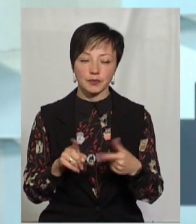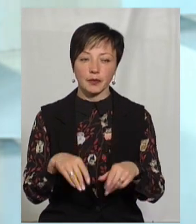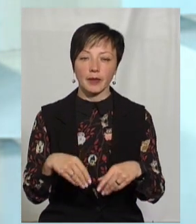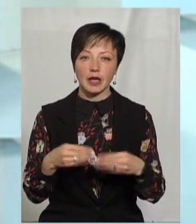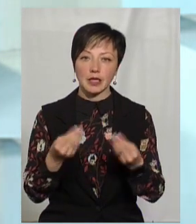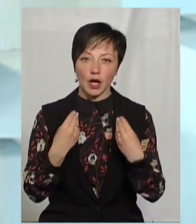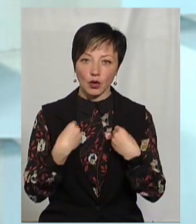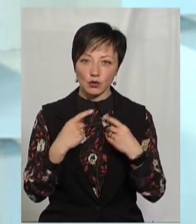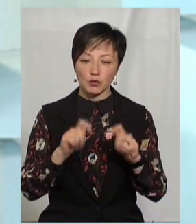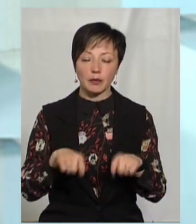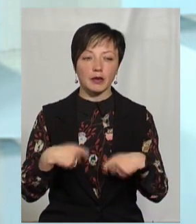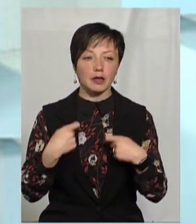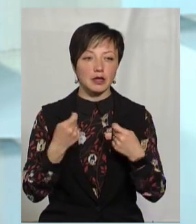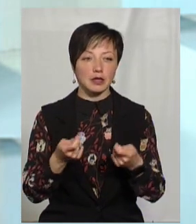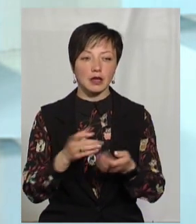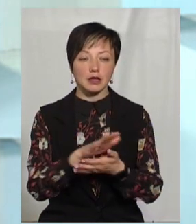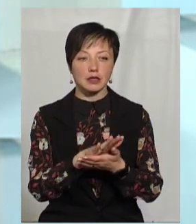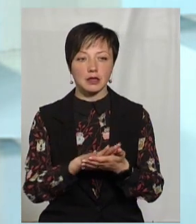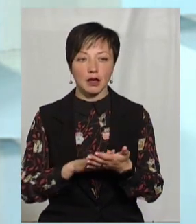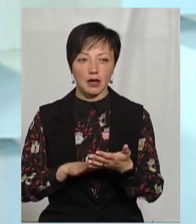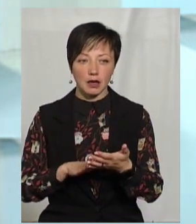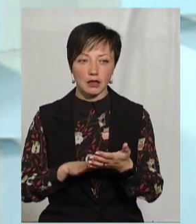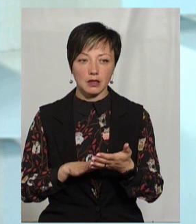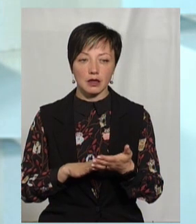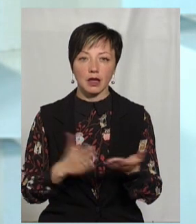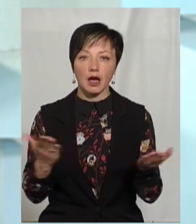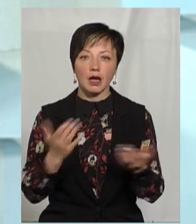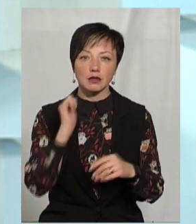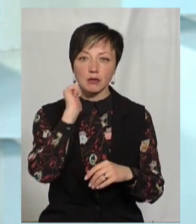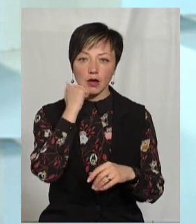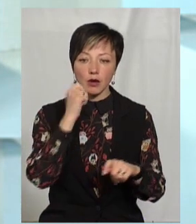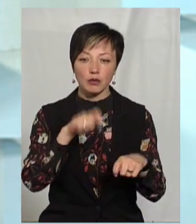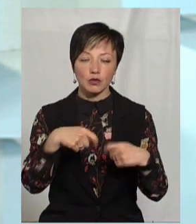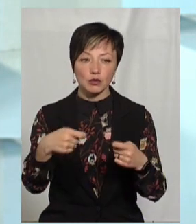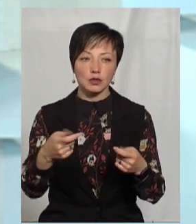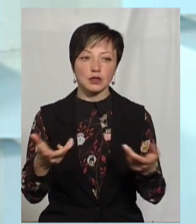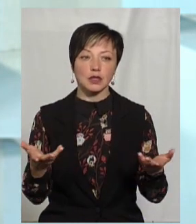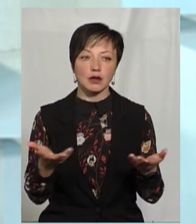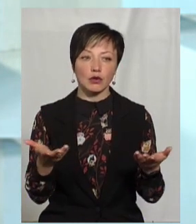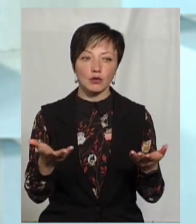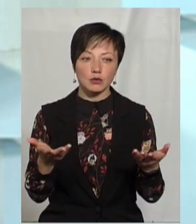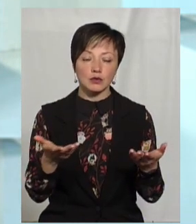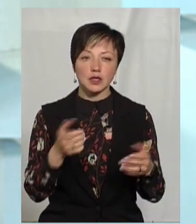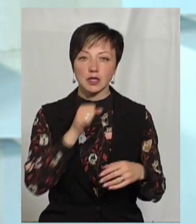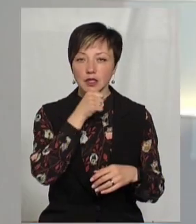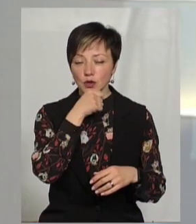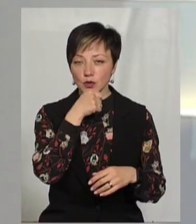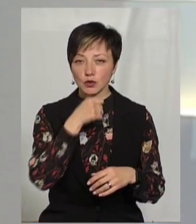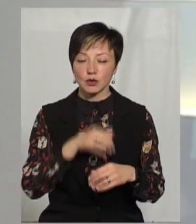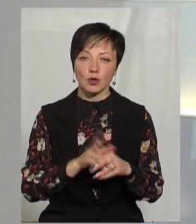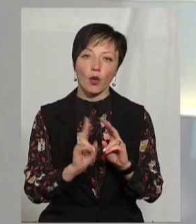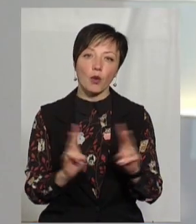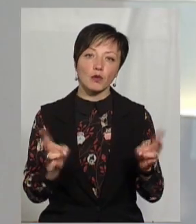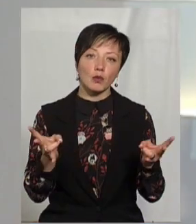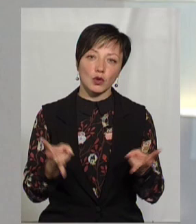дають нам, щоб ми передали далі якійсь бабусі, якомусь дідусю,